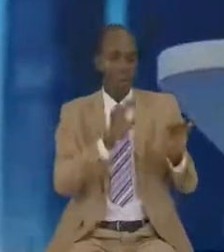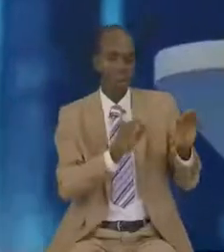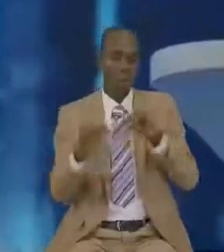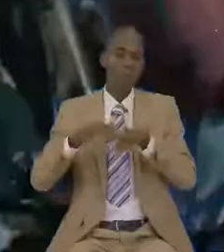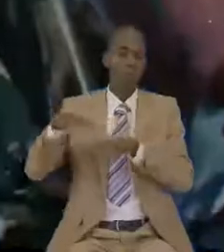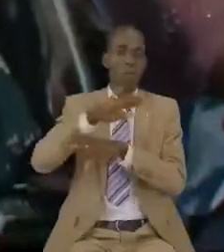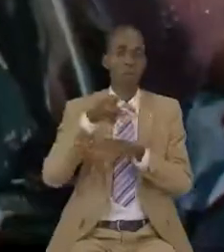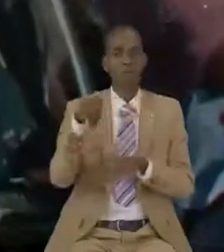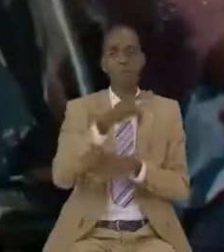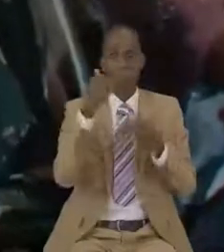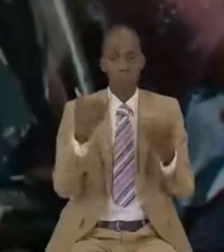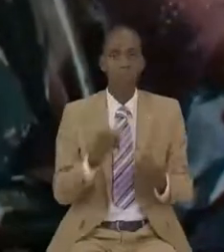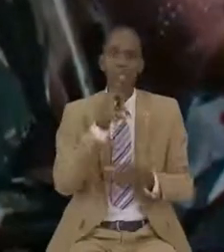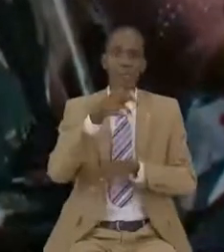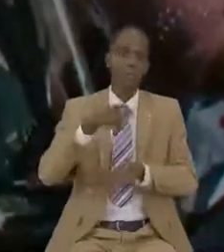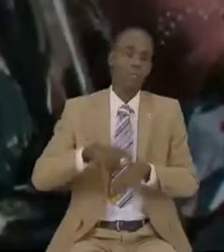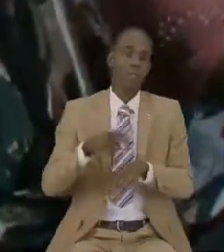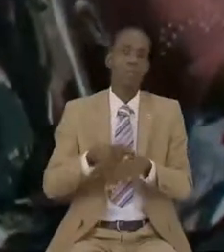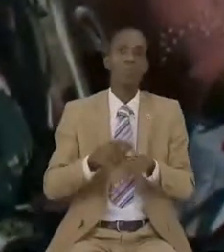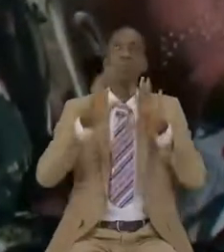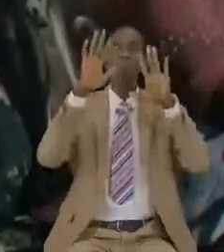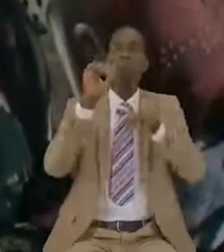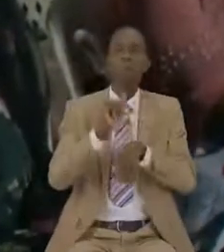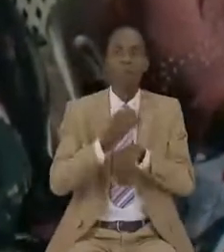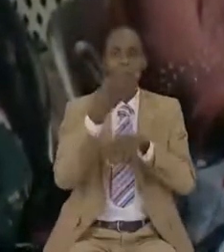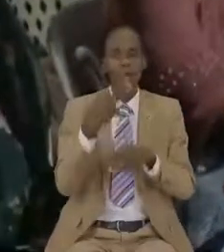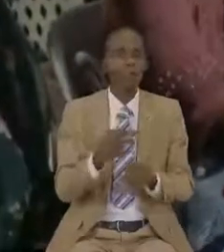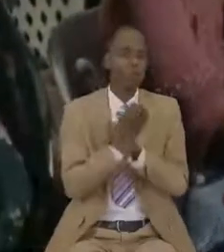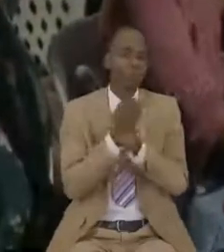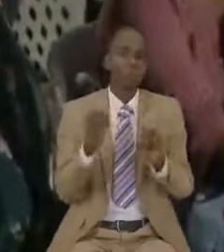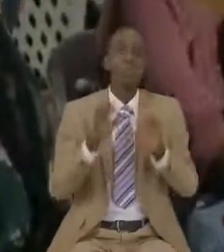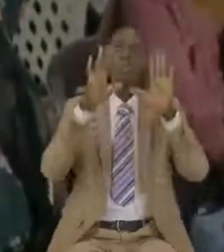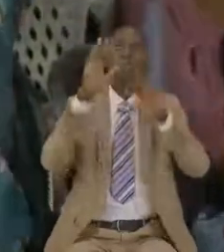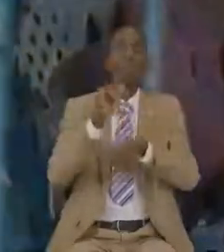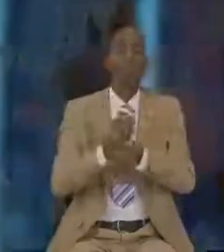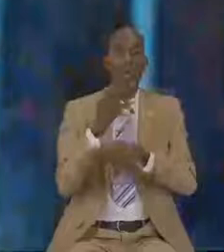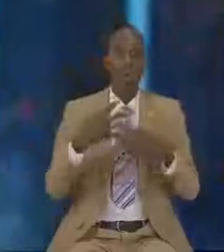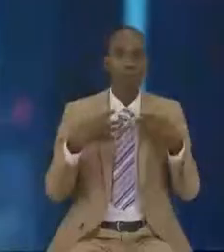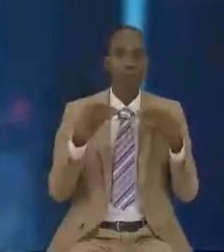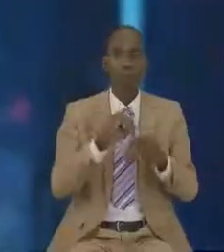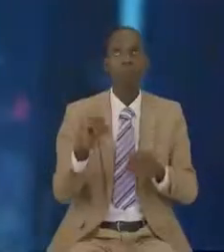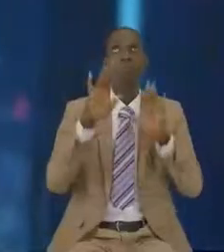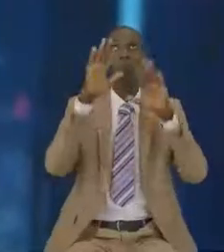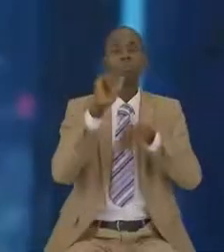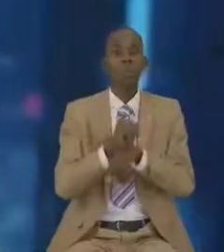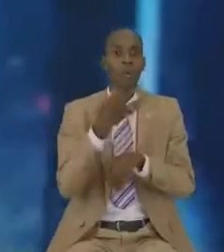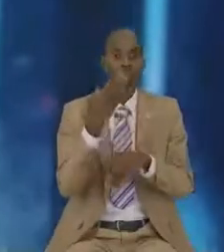heure. Miracle de salut, miracle de guérison, miracle de